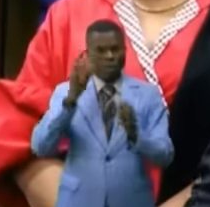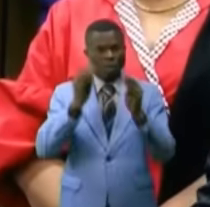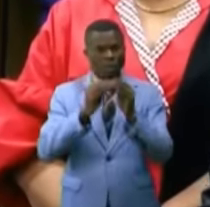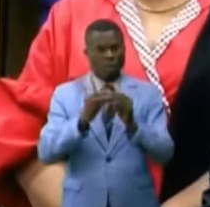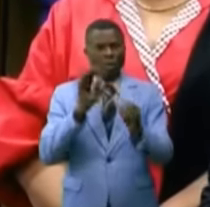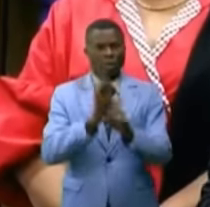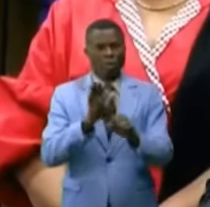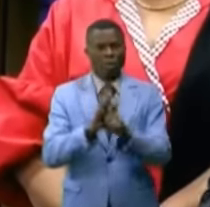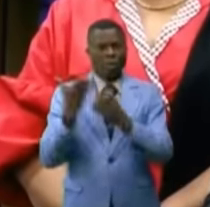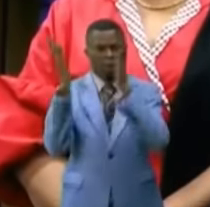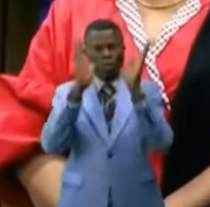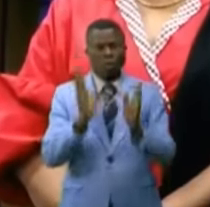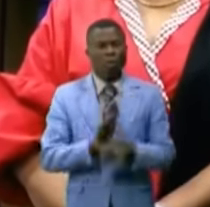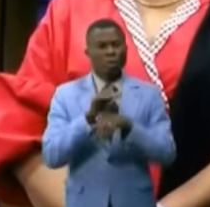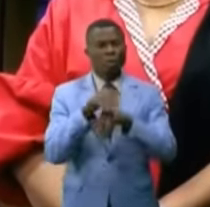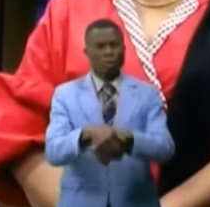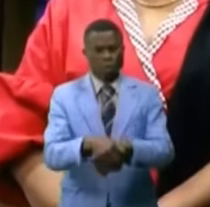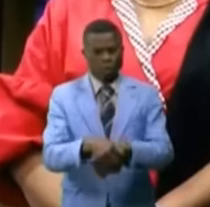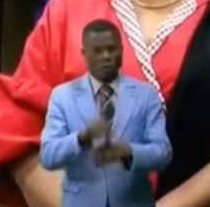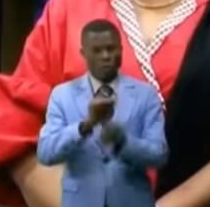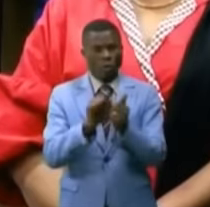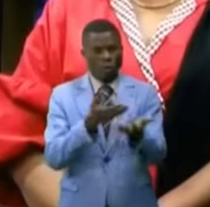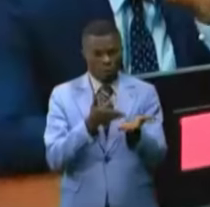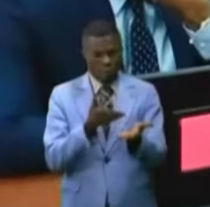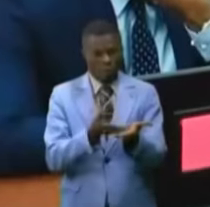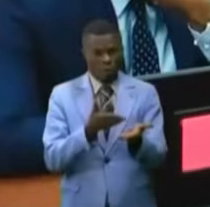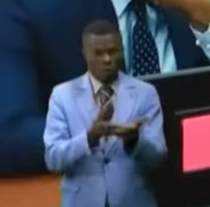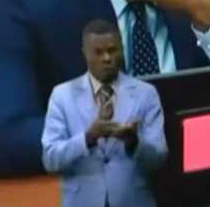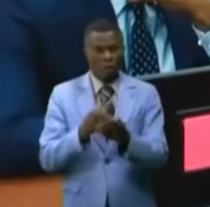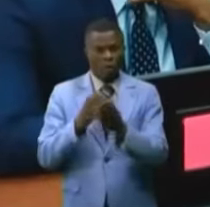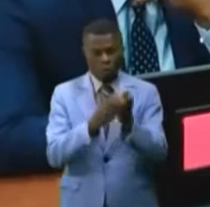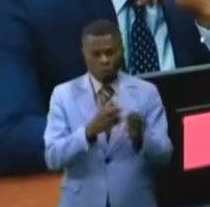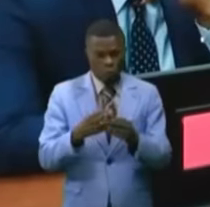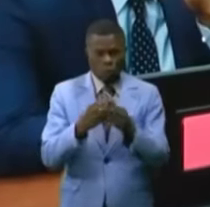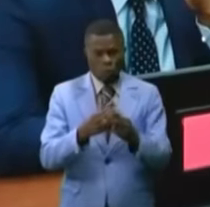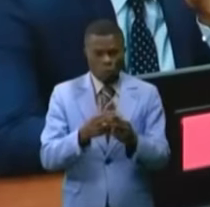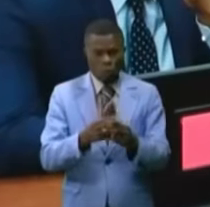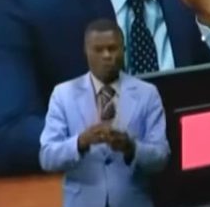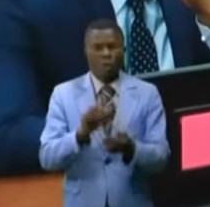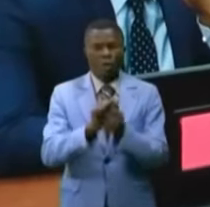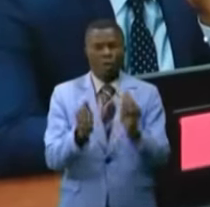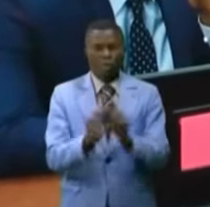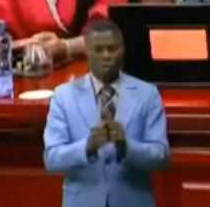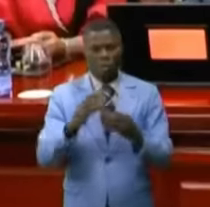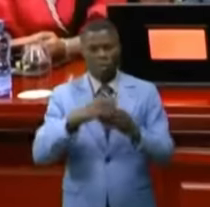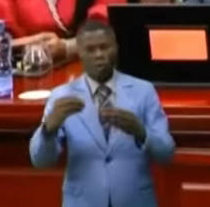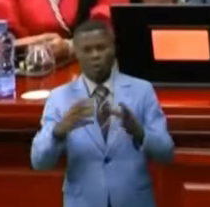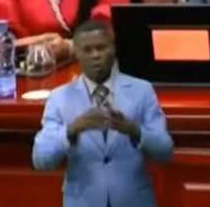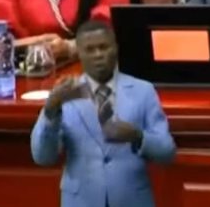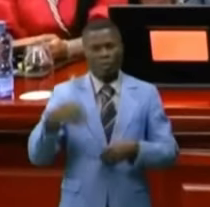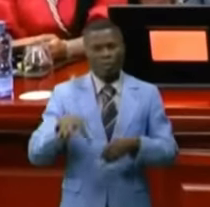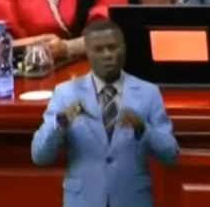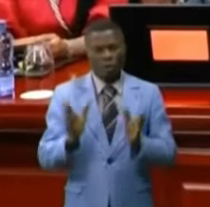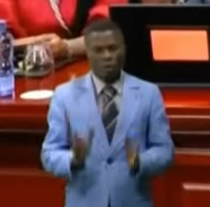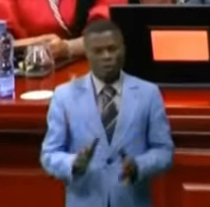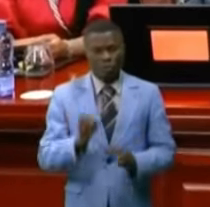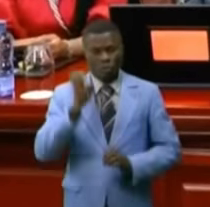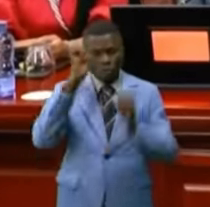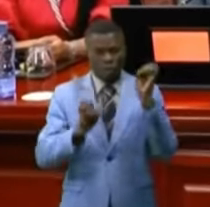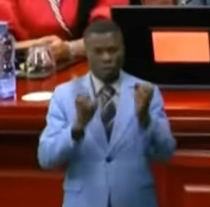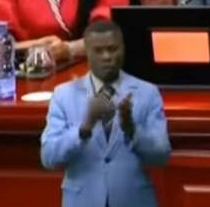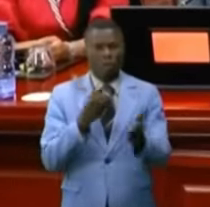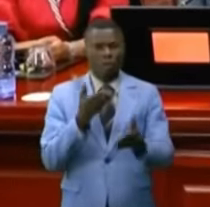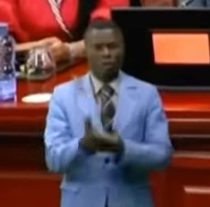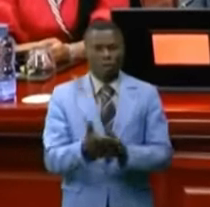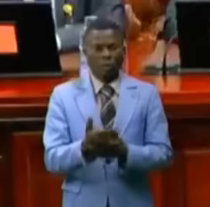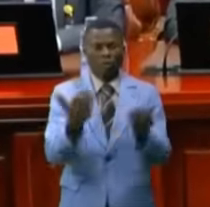plusieurs acteurs étaient engagés sur cette question de suivi du taux. Donc, pour cette évaluation, nous avons voulu,